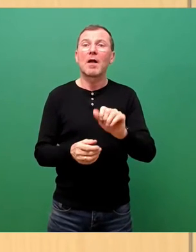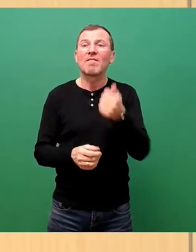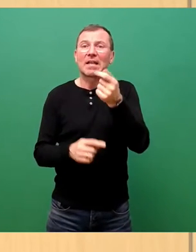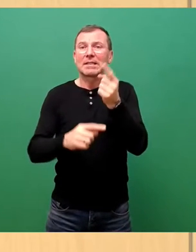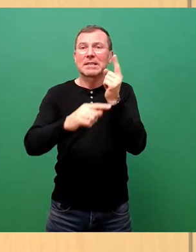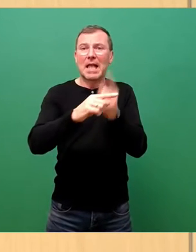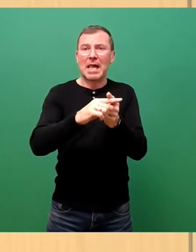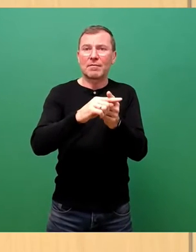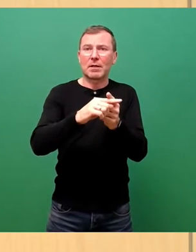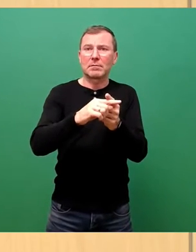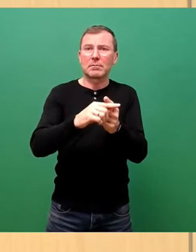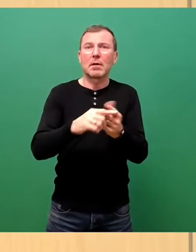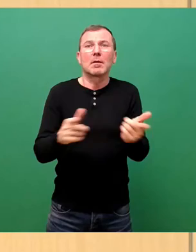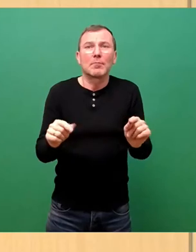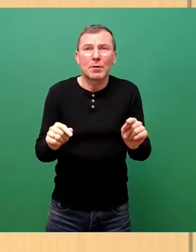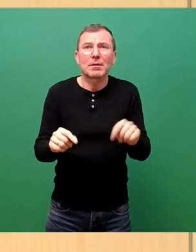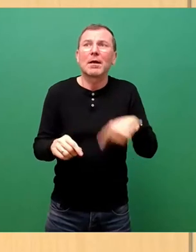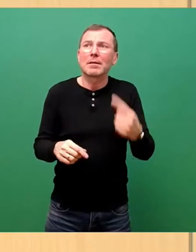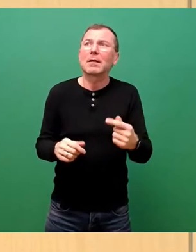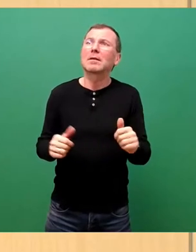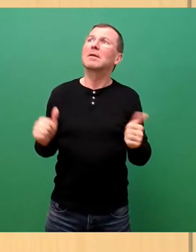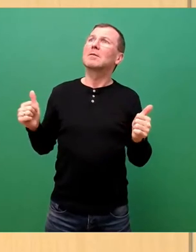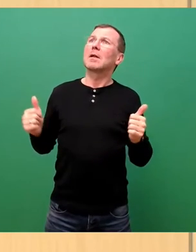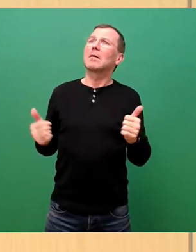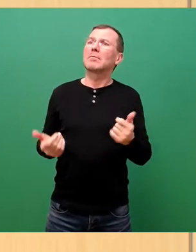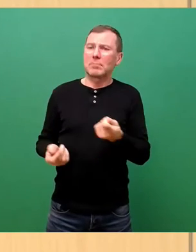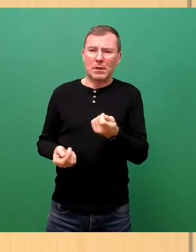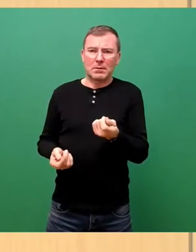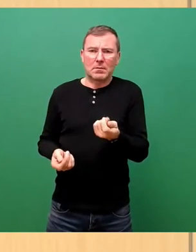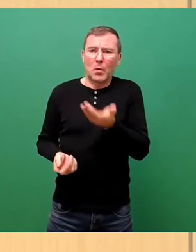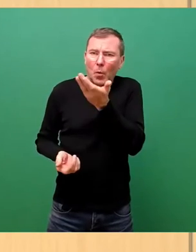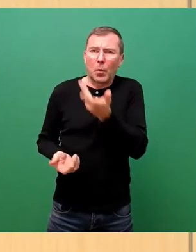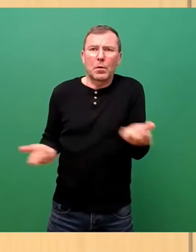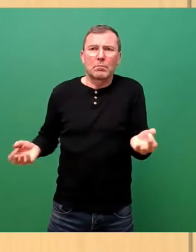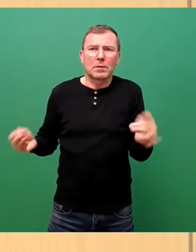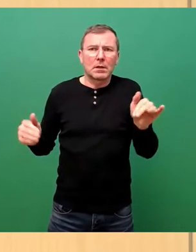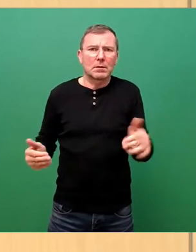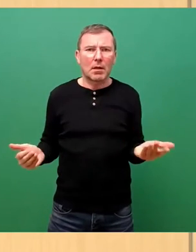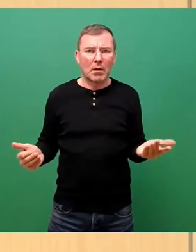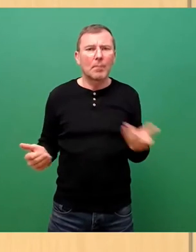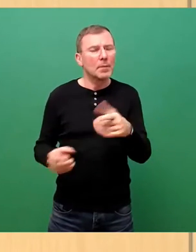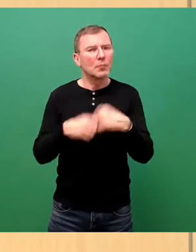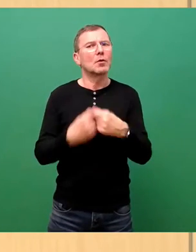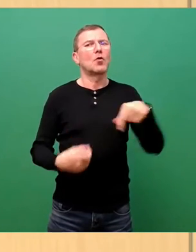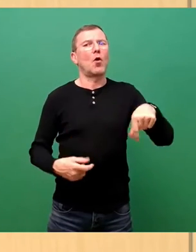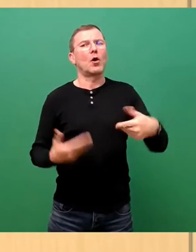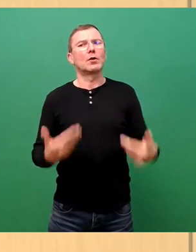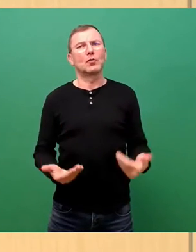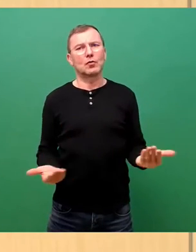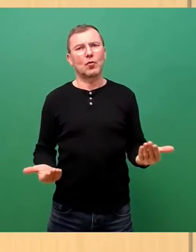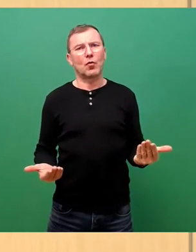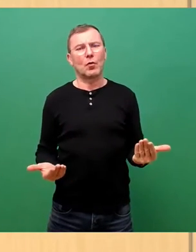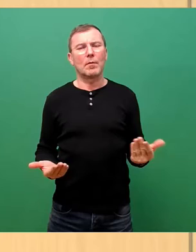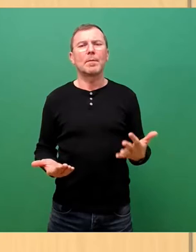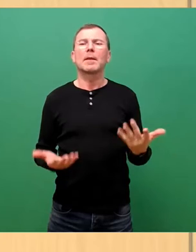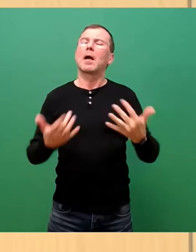danach zu wenig fürs Leben übrig. Das ist die Situation, in der wir uns heute befinden. Die Zahlen